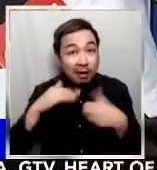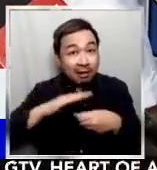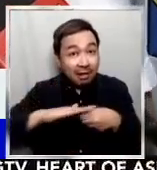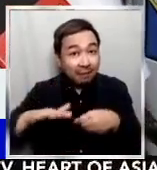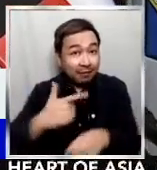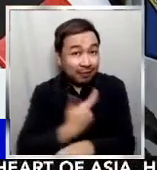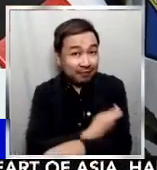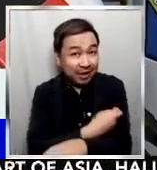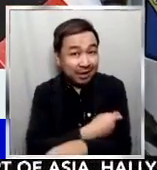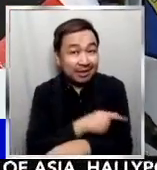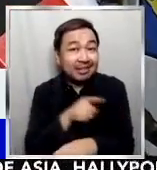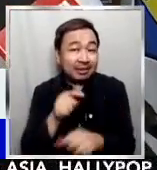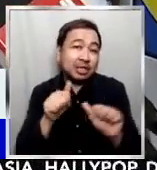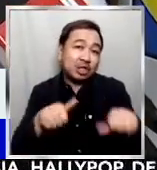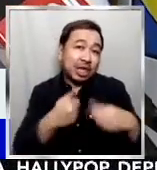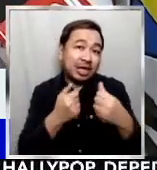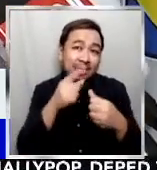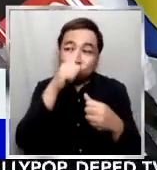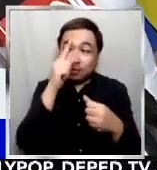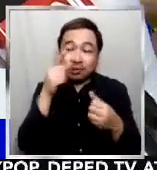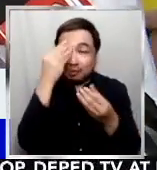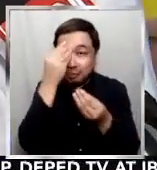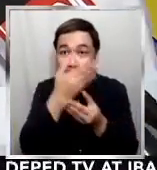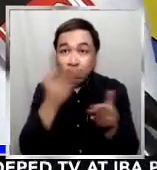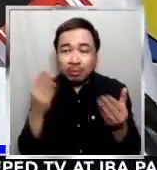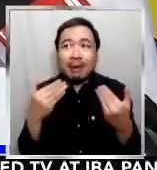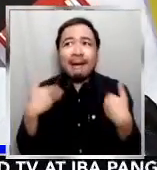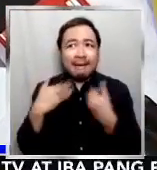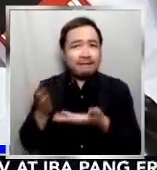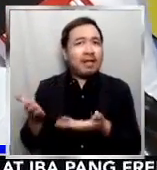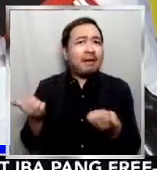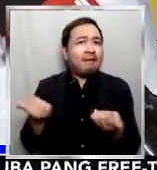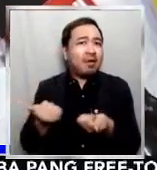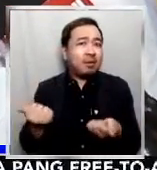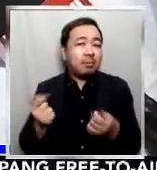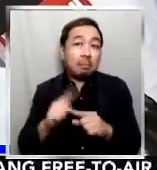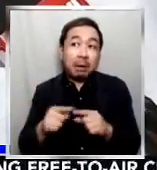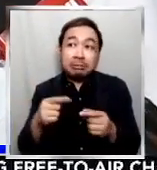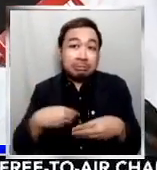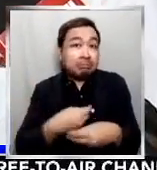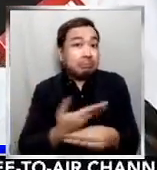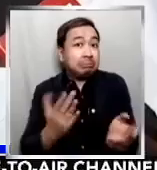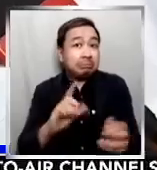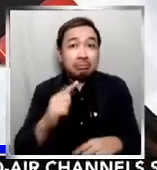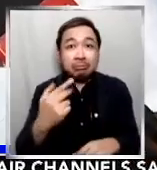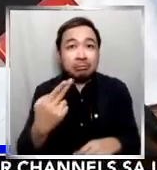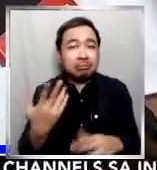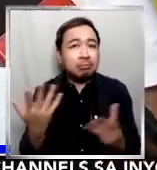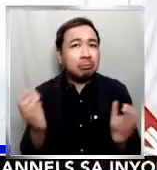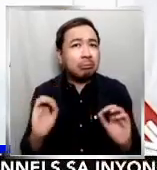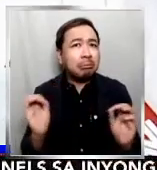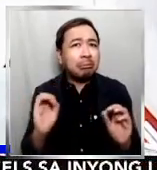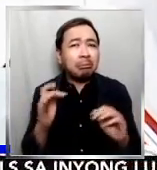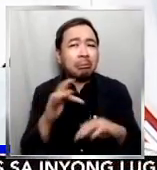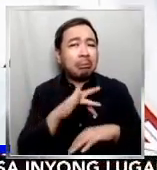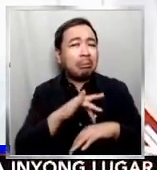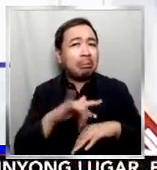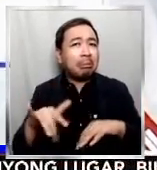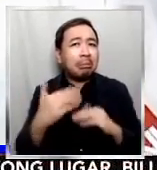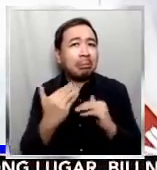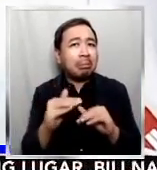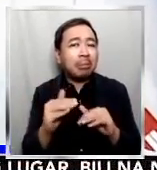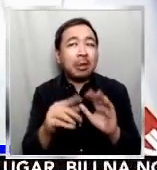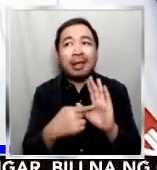O kasi sa press release, may bakuna. Pero sa mga local government, limitado pa. For example,